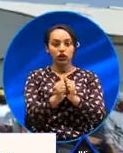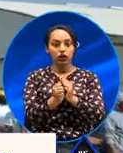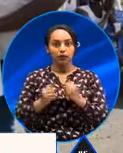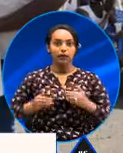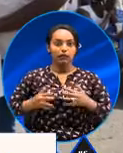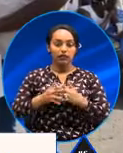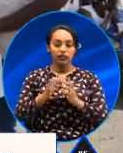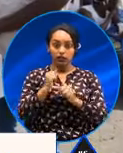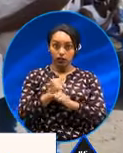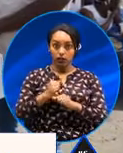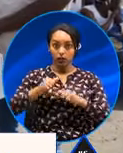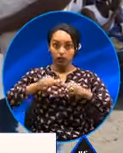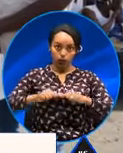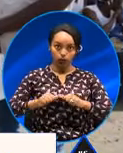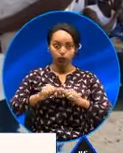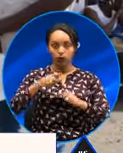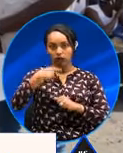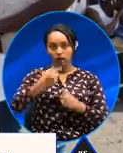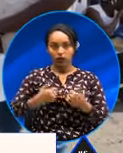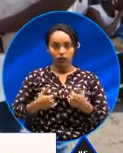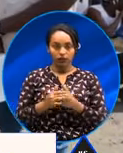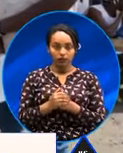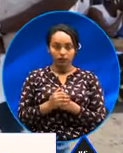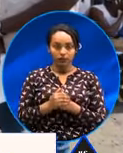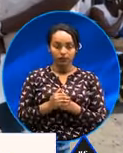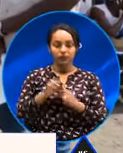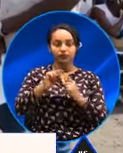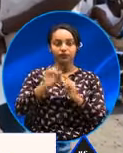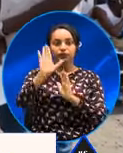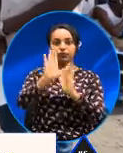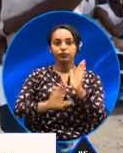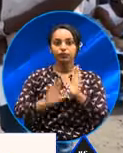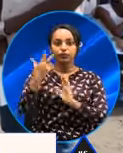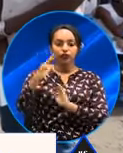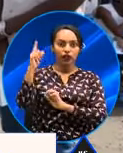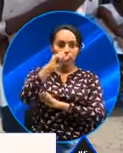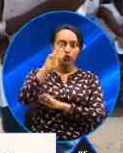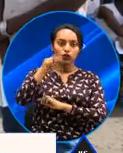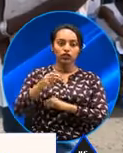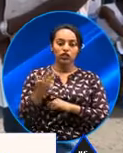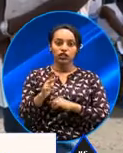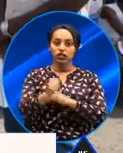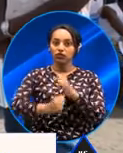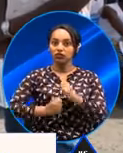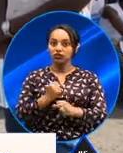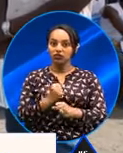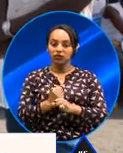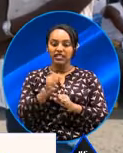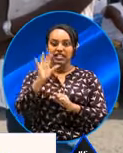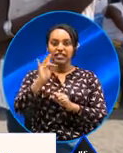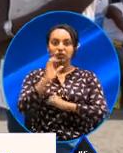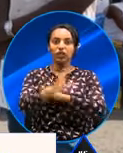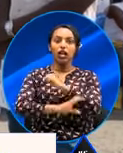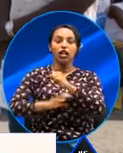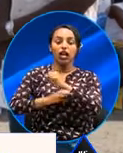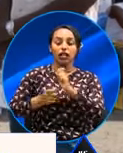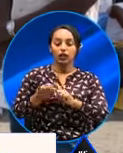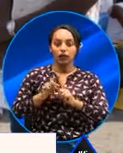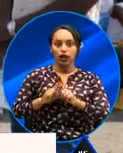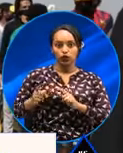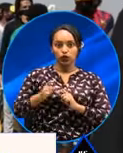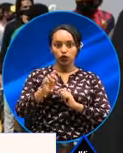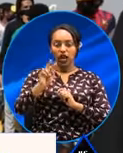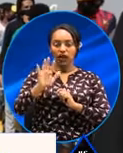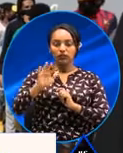በመቀናጀት ሲሰራ መቆየቱንም ተናግረዋል። እስከ ግንቦት 13 ቀን 2013 ዓ.ም ከ8 ሀገራት ተመላሽ የሆኑ